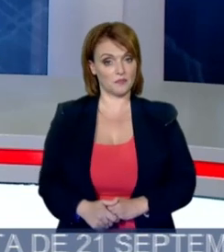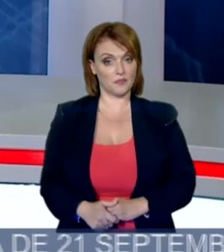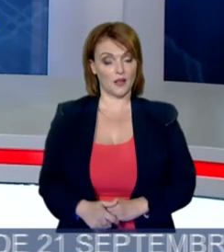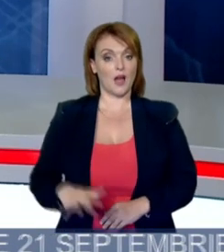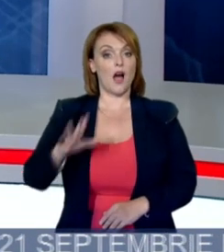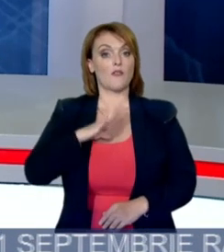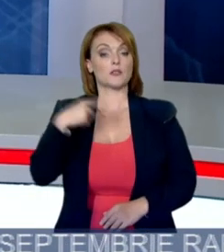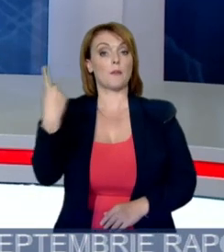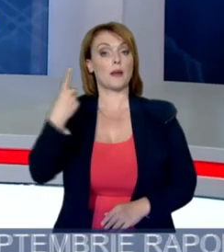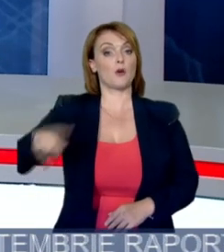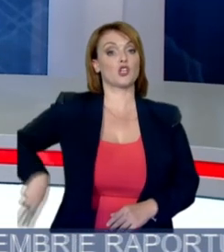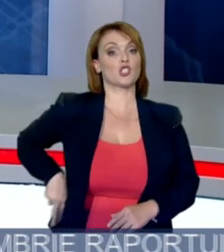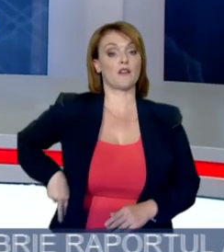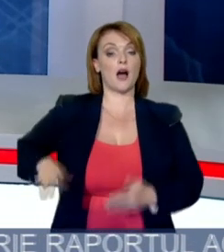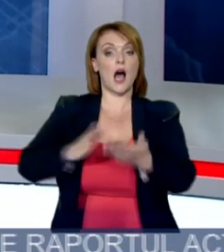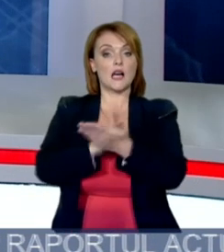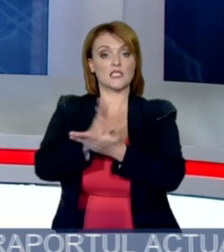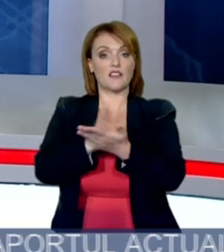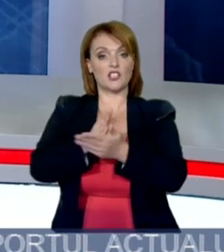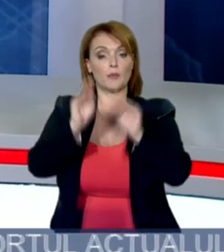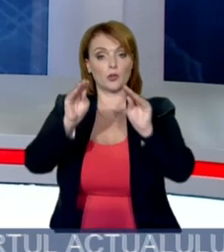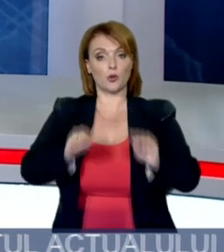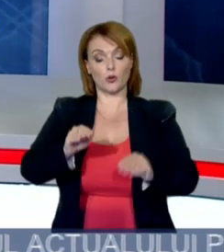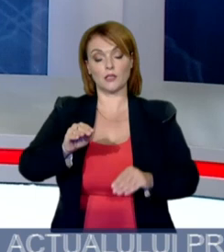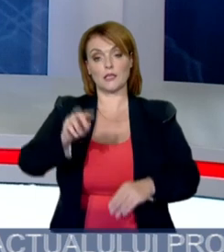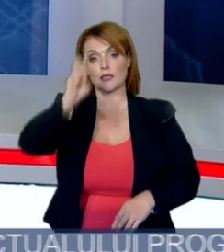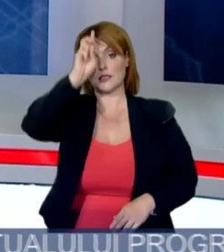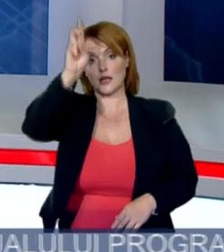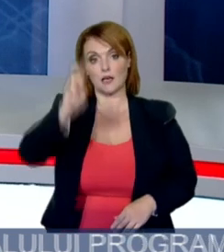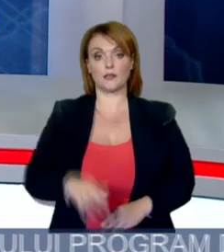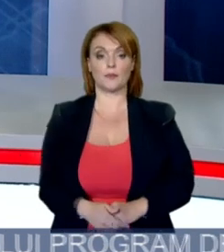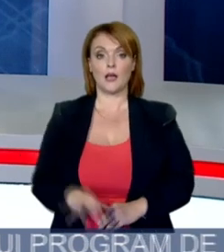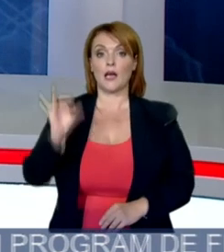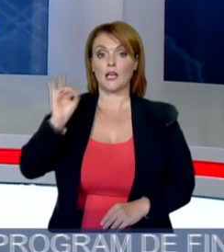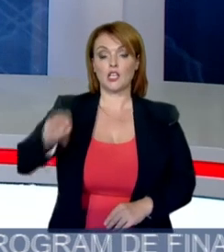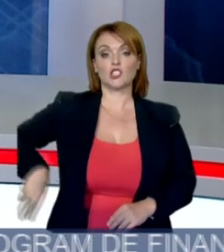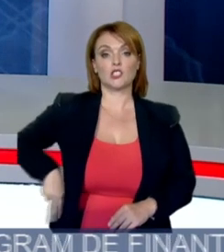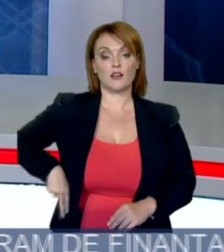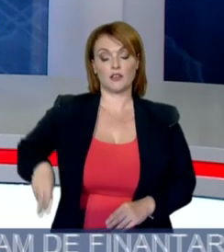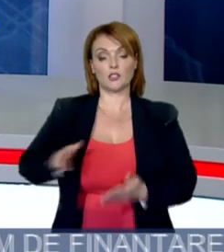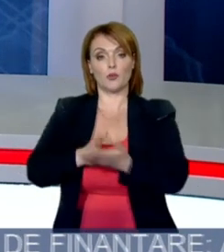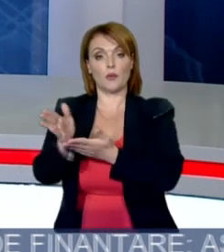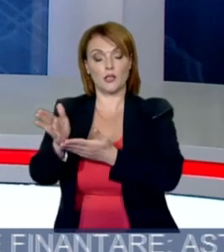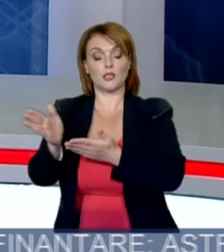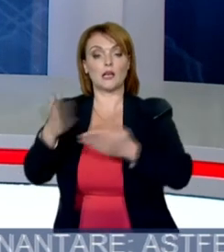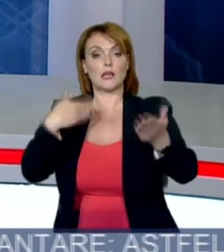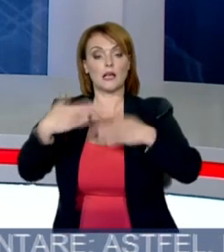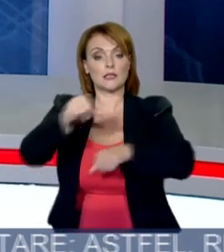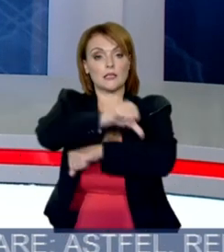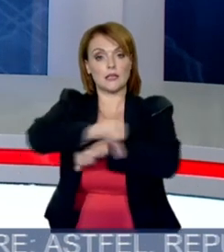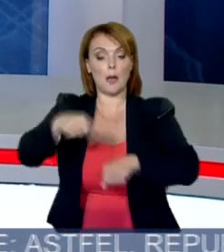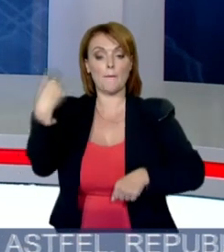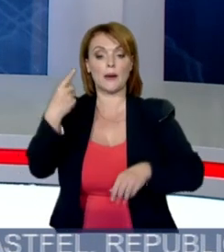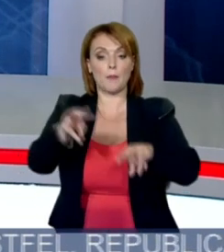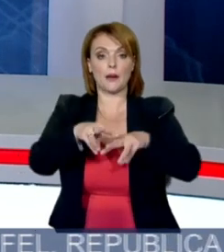A fost primul șef al Serviciului de Protocol de Stat și șef al Secției Relații Externe în primul Parlament. Despre experiența